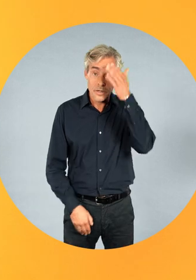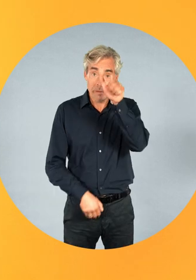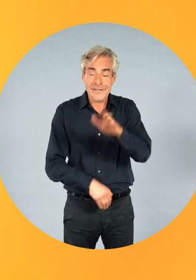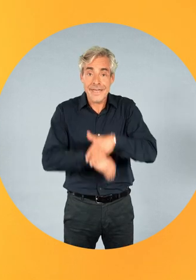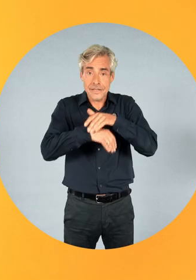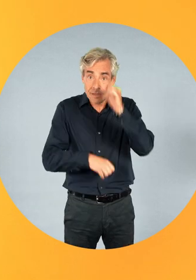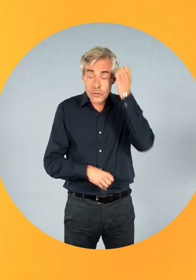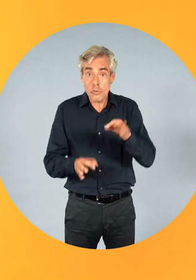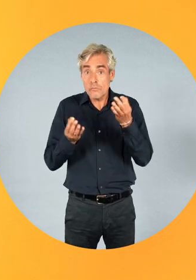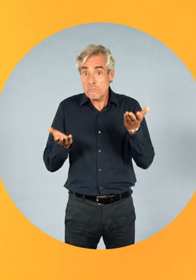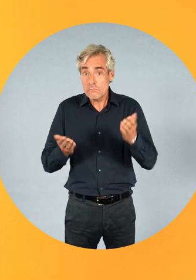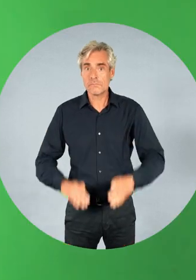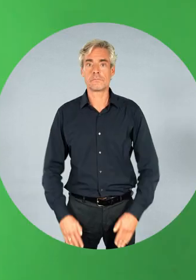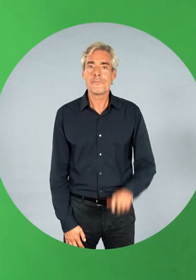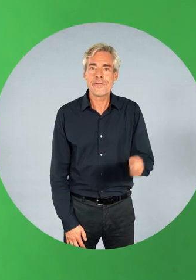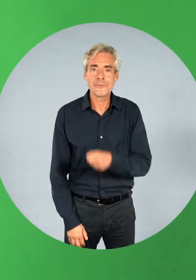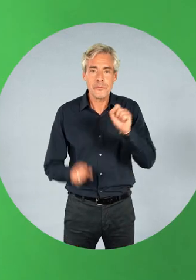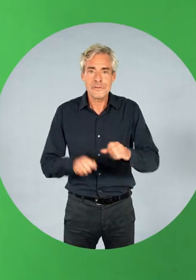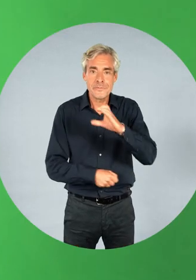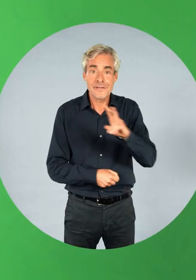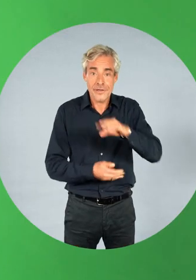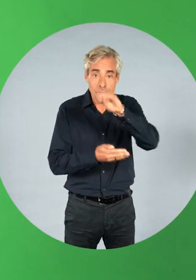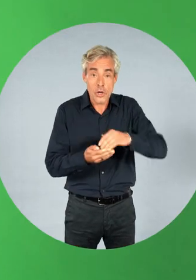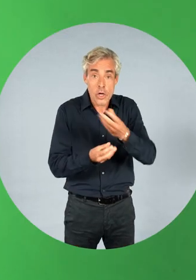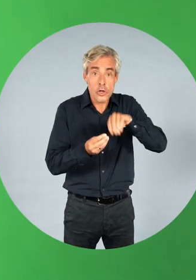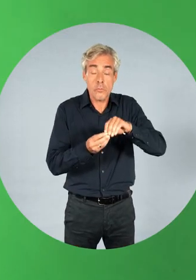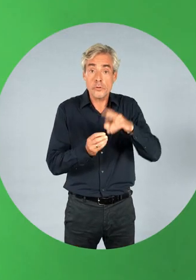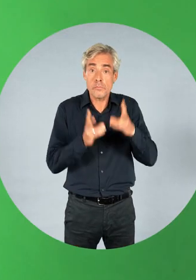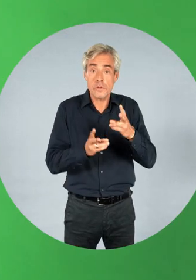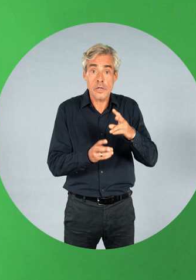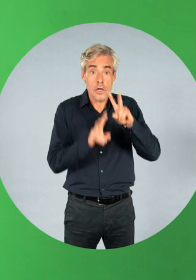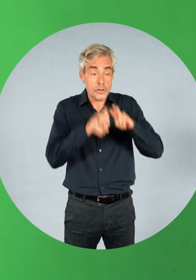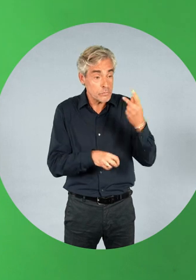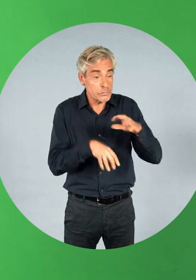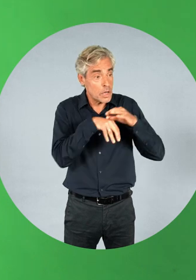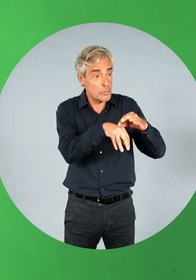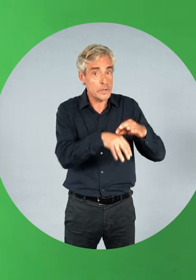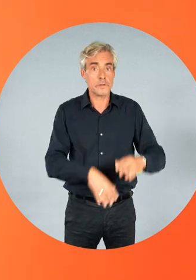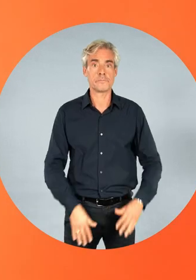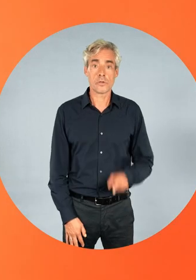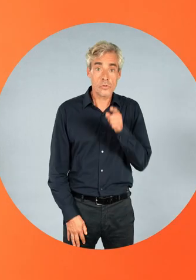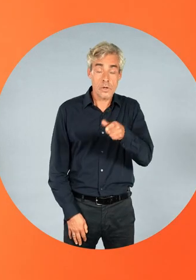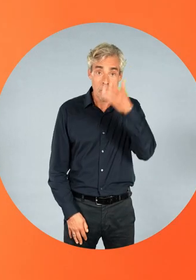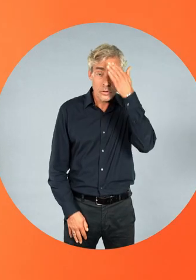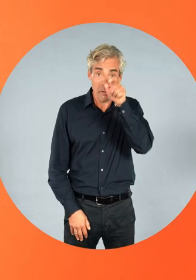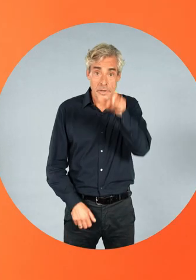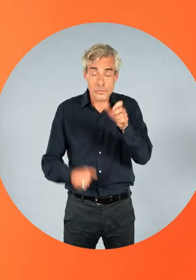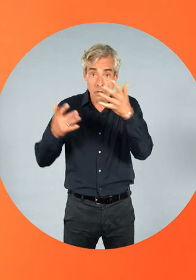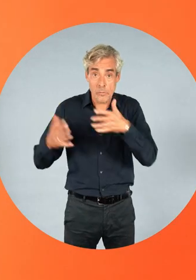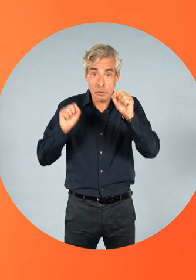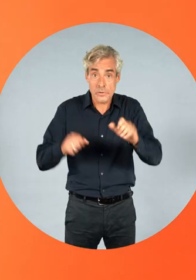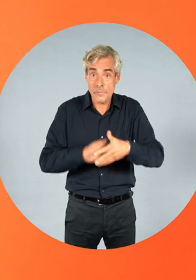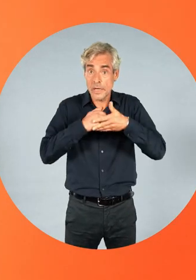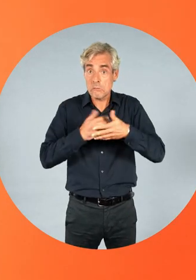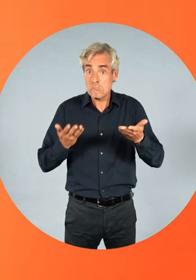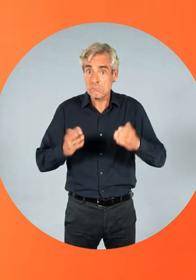Tu connais pas quelqu'un qui pourrait m'aider à trouver un stage ? Bien sûr, je peux t'aider à faire ton CV et même t'accompagner dans tes recherches. Tu connais pas quelqu'un qui pourrait